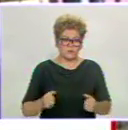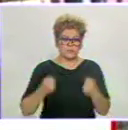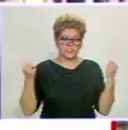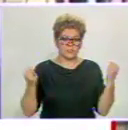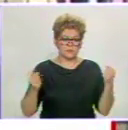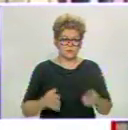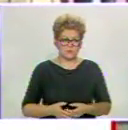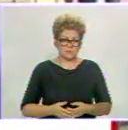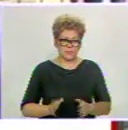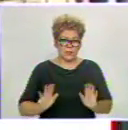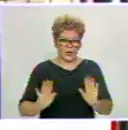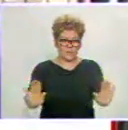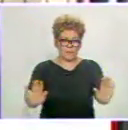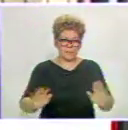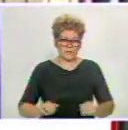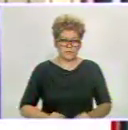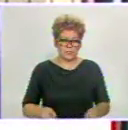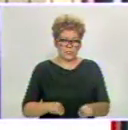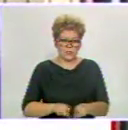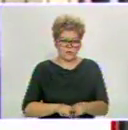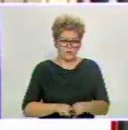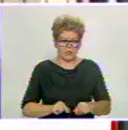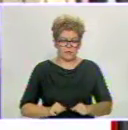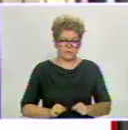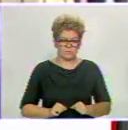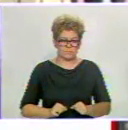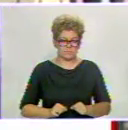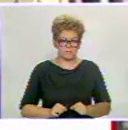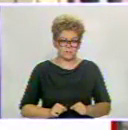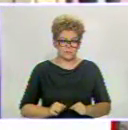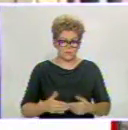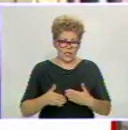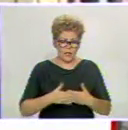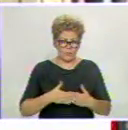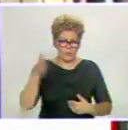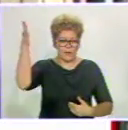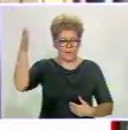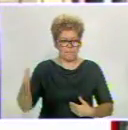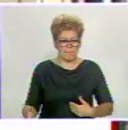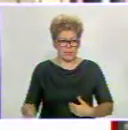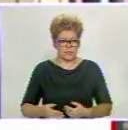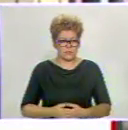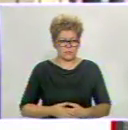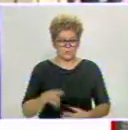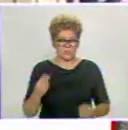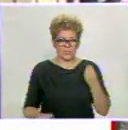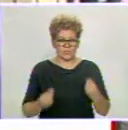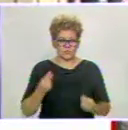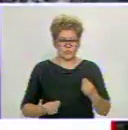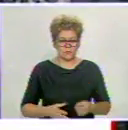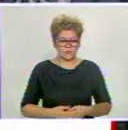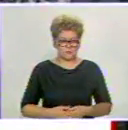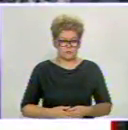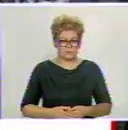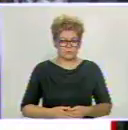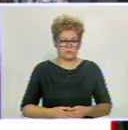gândesc. Și l-am zguduit așa spre perete. Așa. Nu, dar ne jucam. Asta